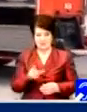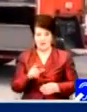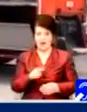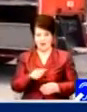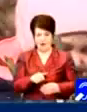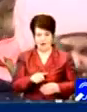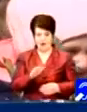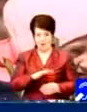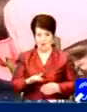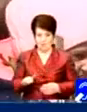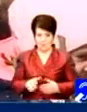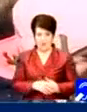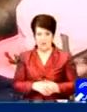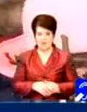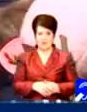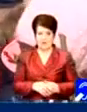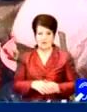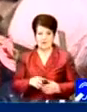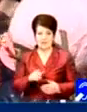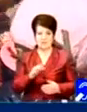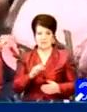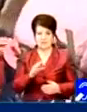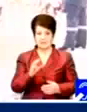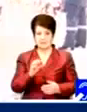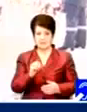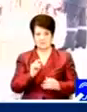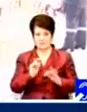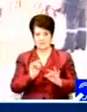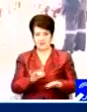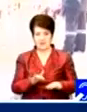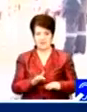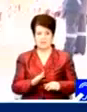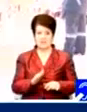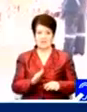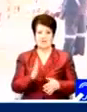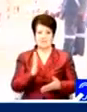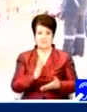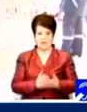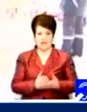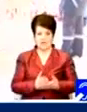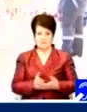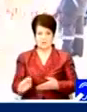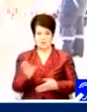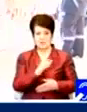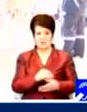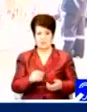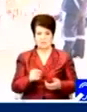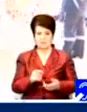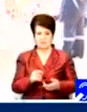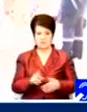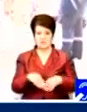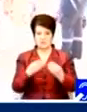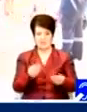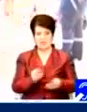copilul și teoretic și demonstrativ și practic să aibă în concordanță toate acestea, să dea niște